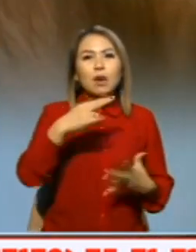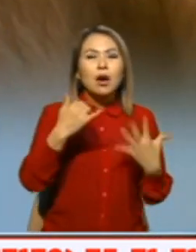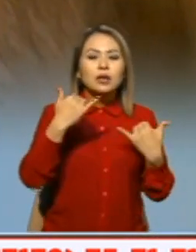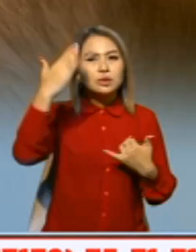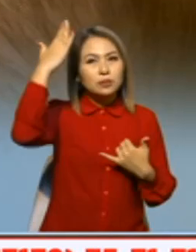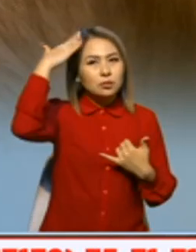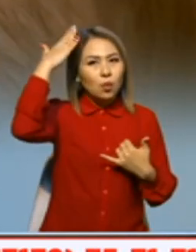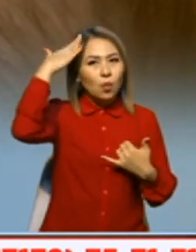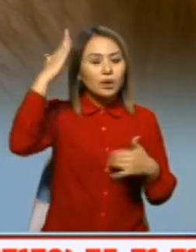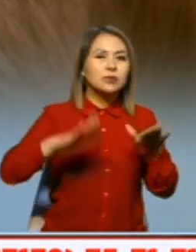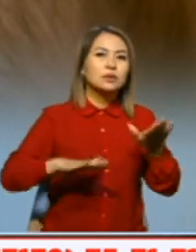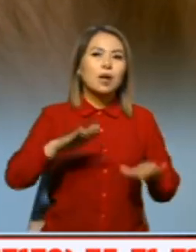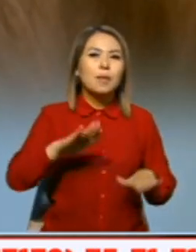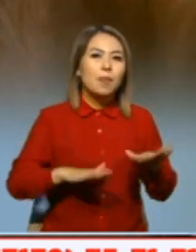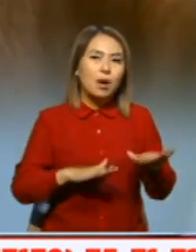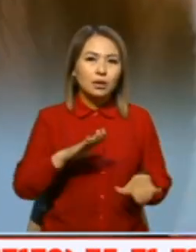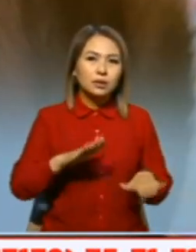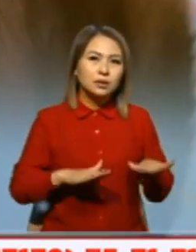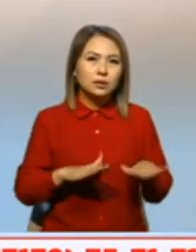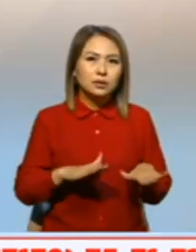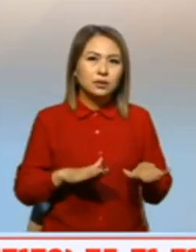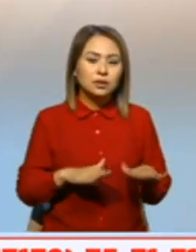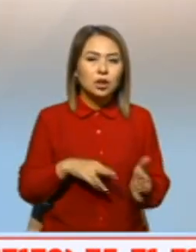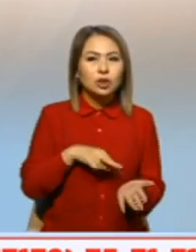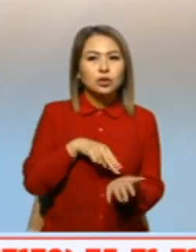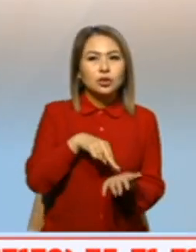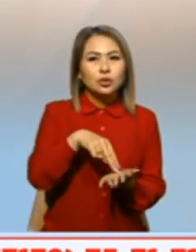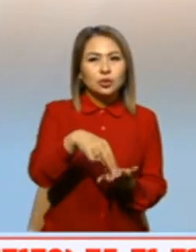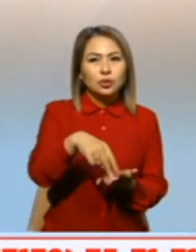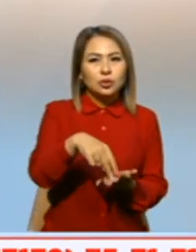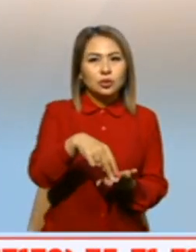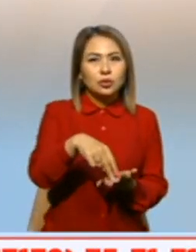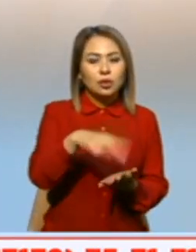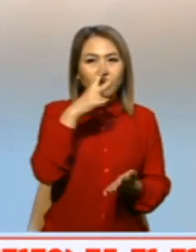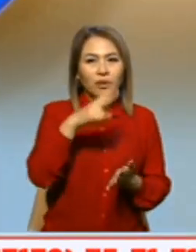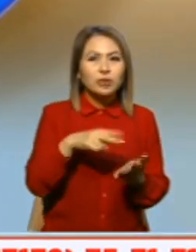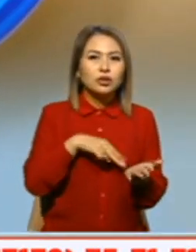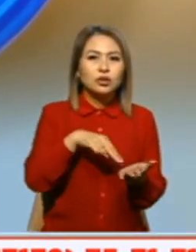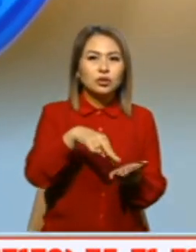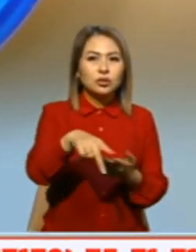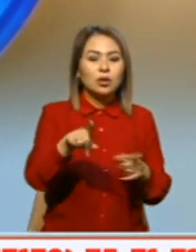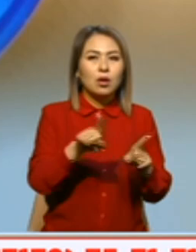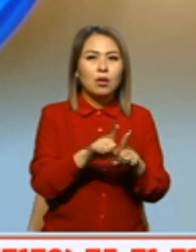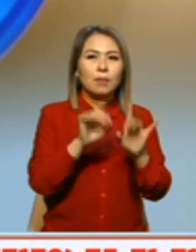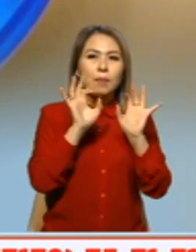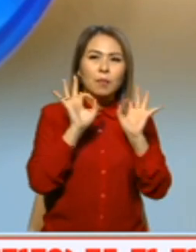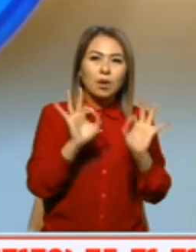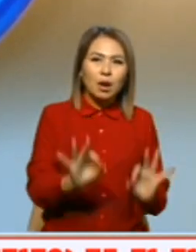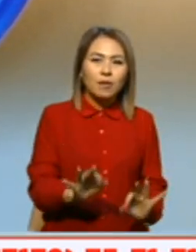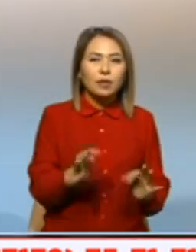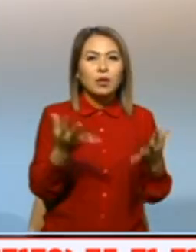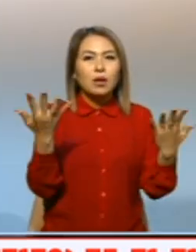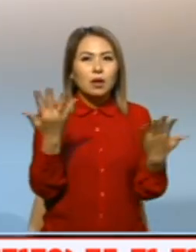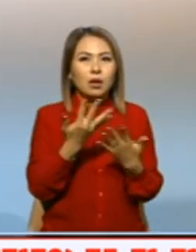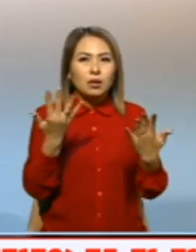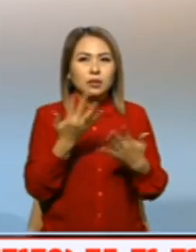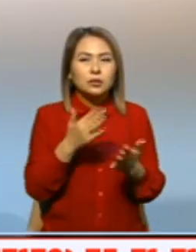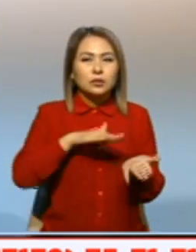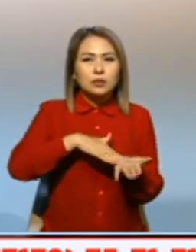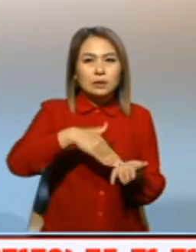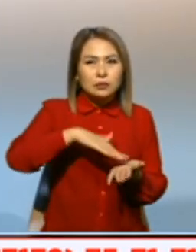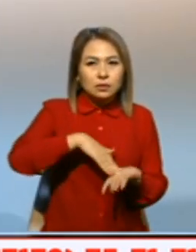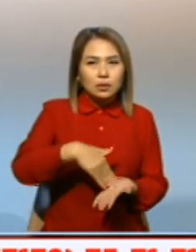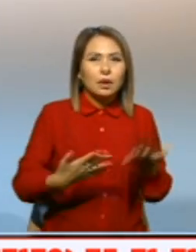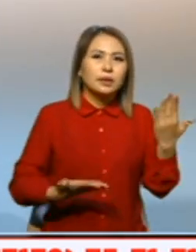бойы, салмағы, баланың жүріс тұрысы, сол жүрісінің өзі бала аяғын қаншалықты анық басады, немесе аяғын ұшына баса